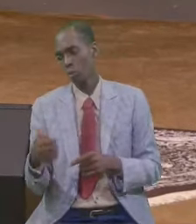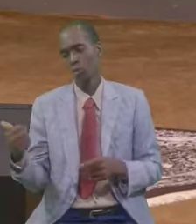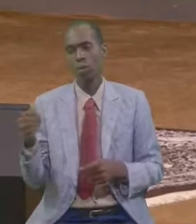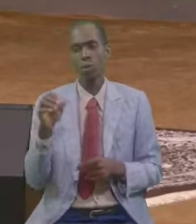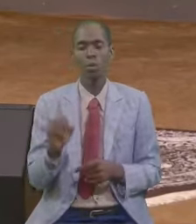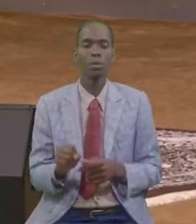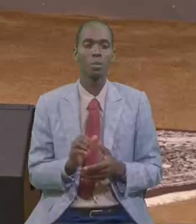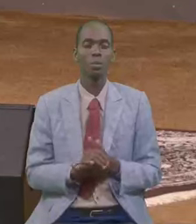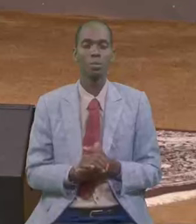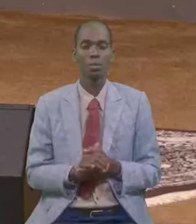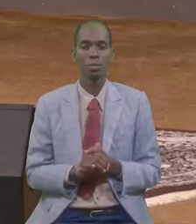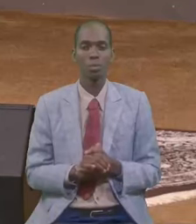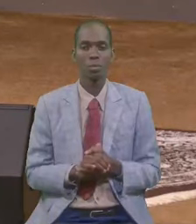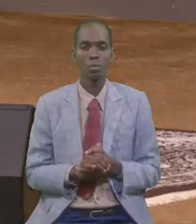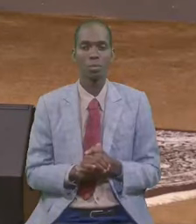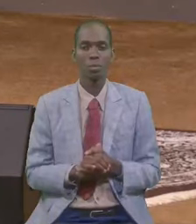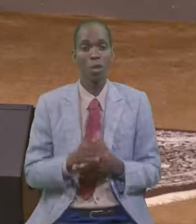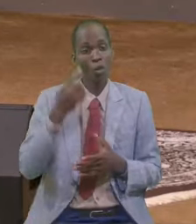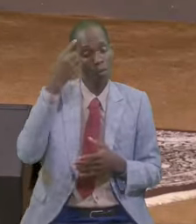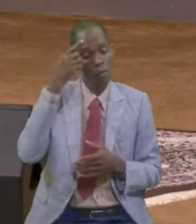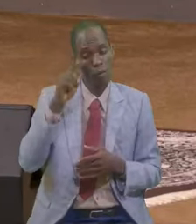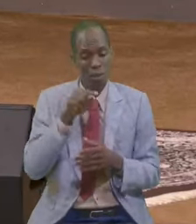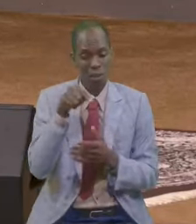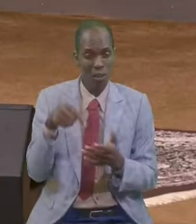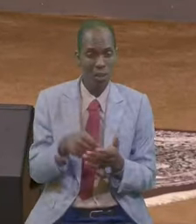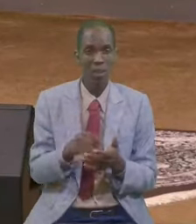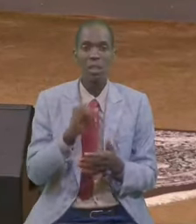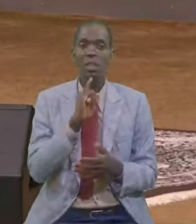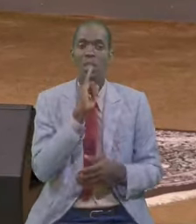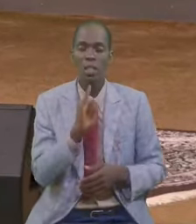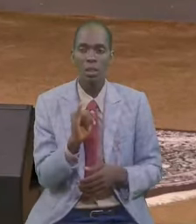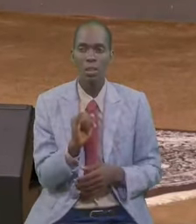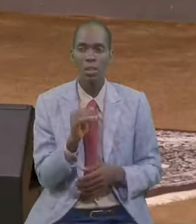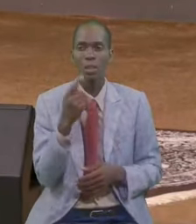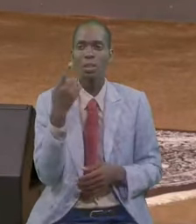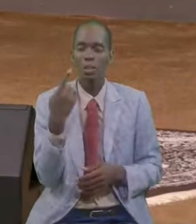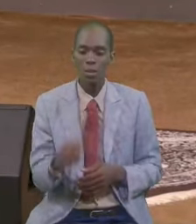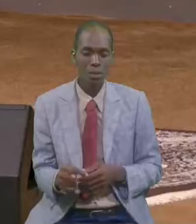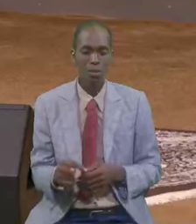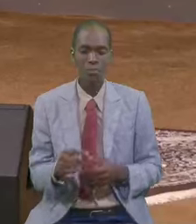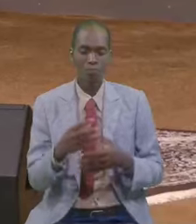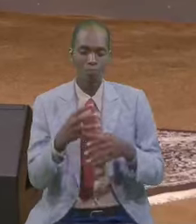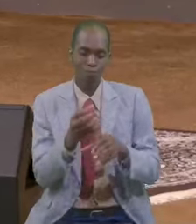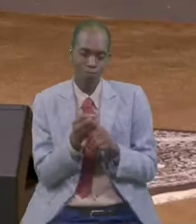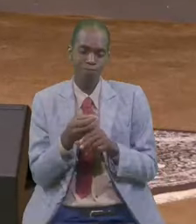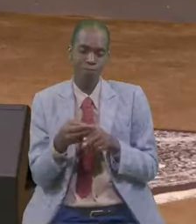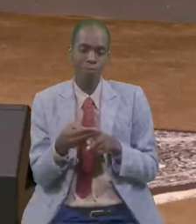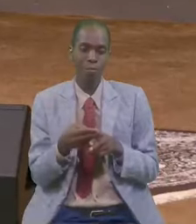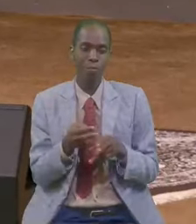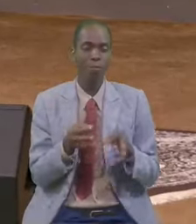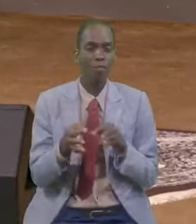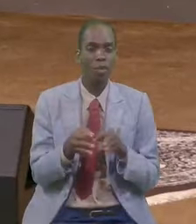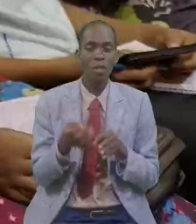eux. Car c'est la loi et les prophètes. C'est le sommaire,